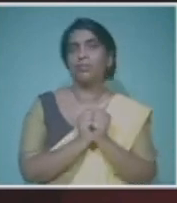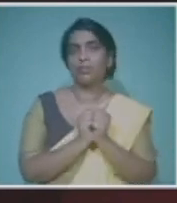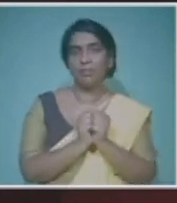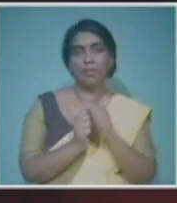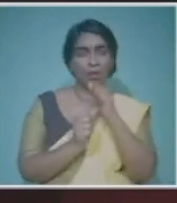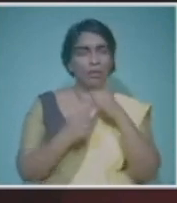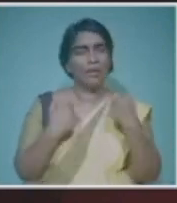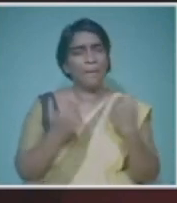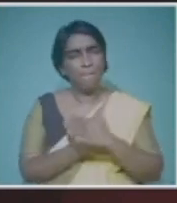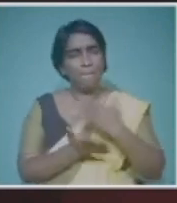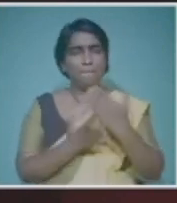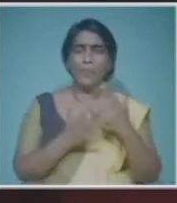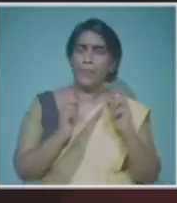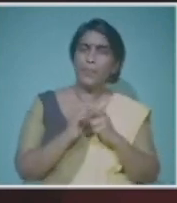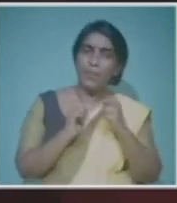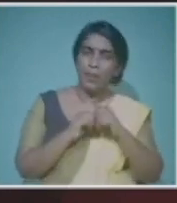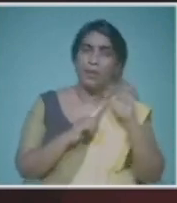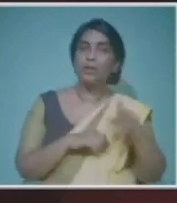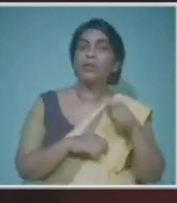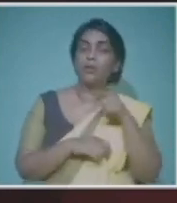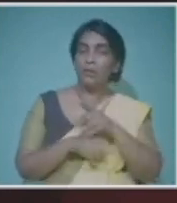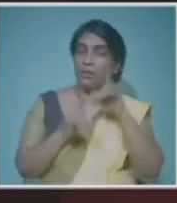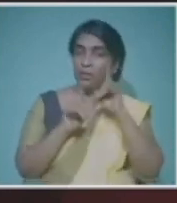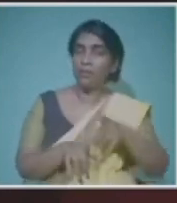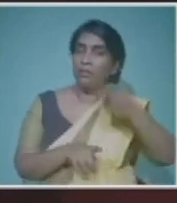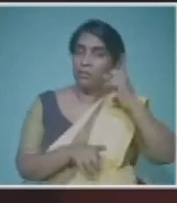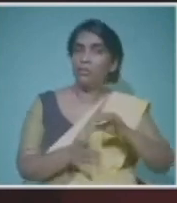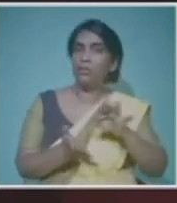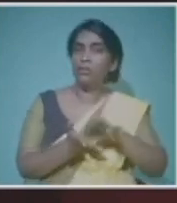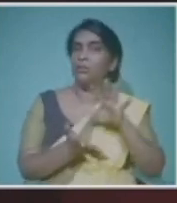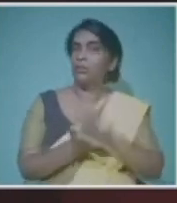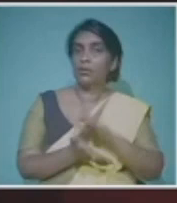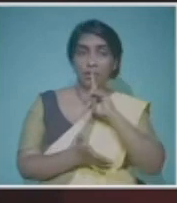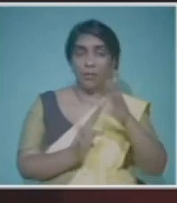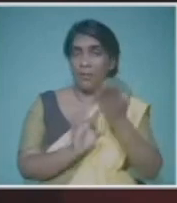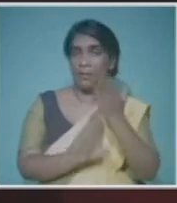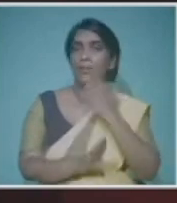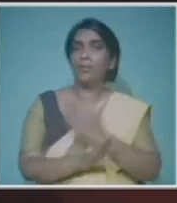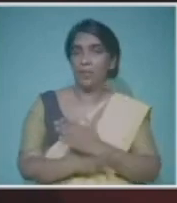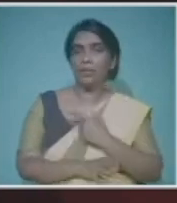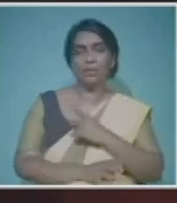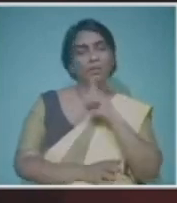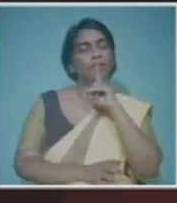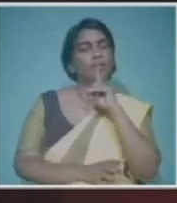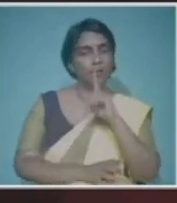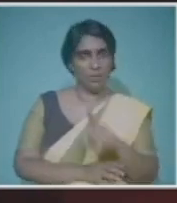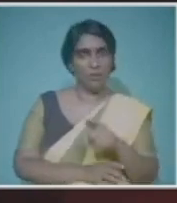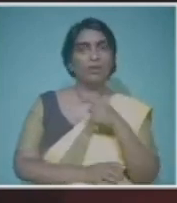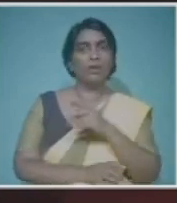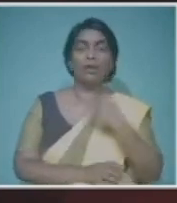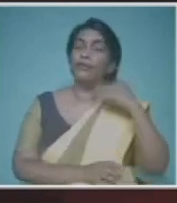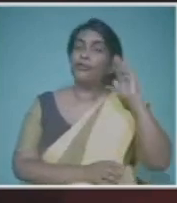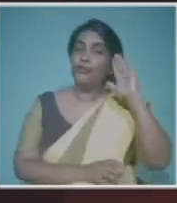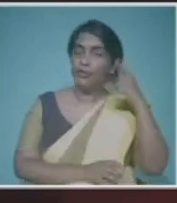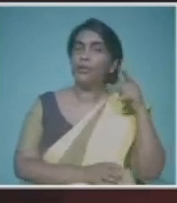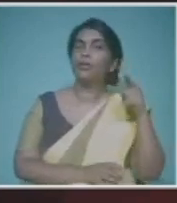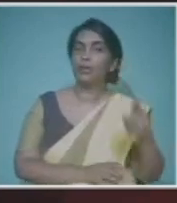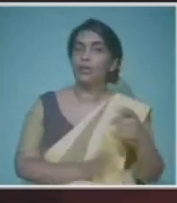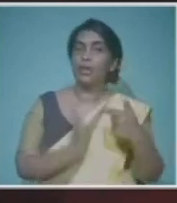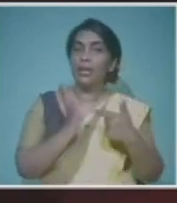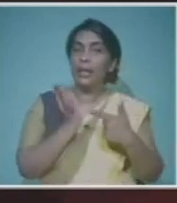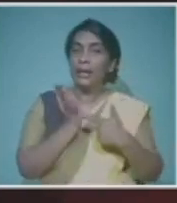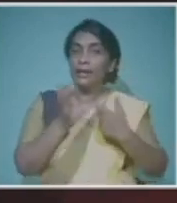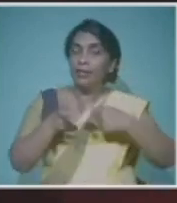ඉතාමත්ම අභියෝගාත්මක අවස්ථාවකදී ඔබතුමන්ලා එවැනි නිර්දේශයක් ලබා දීමට පෙර මම ඔබෙන් ඉල්ලීමක් කරනවා විශේෂයෙන්ම ඒ